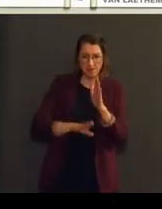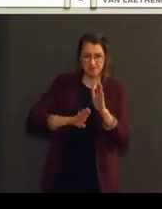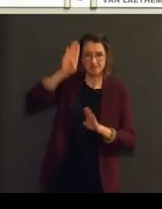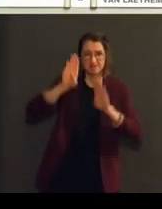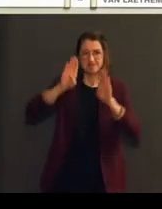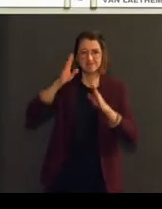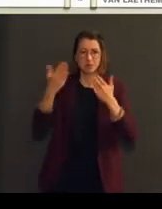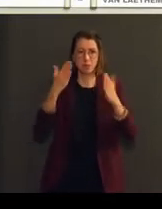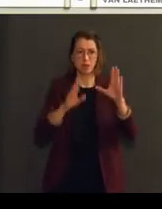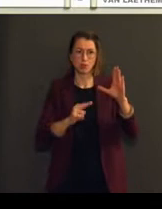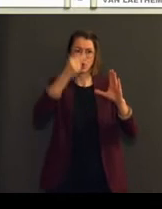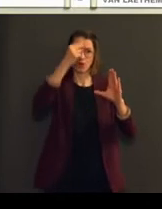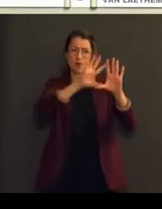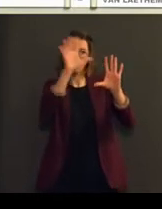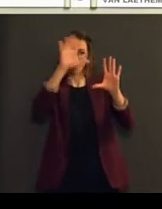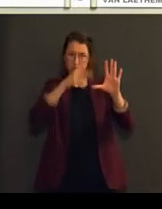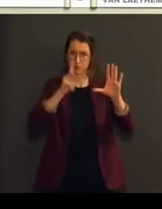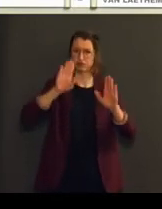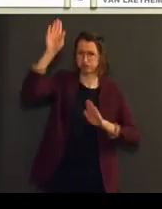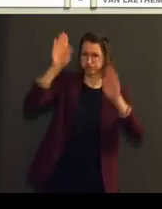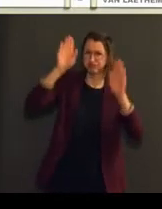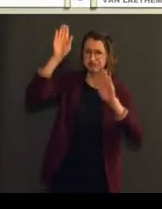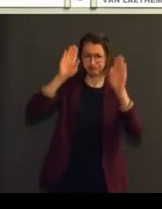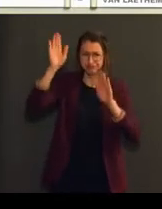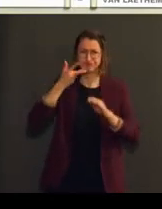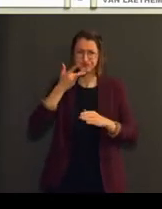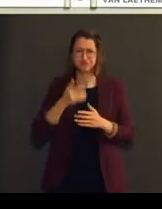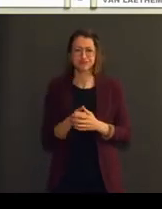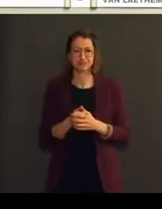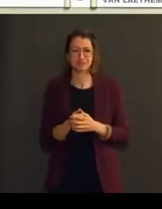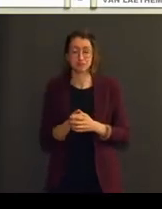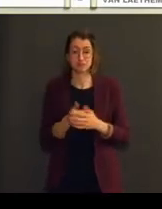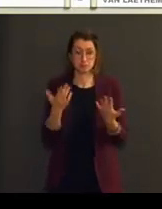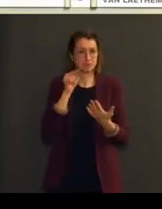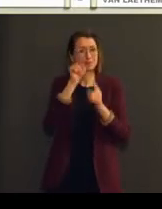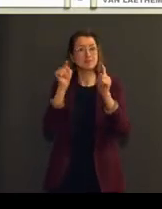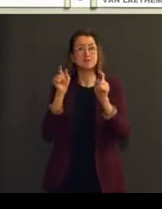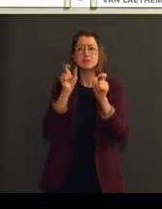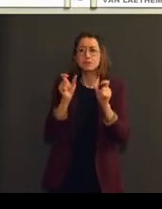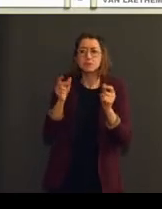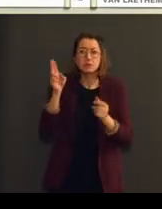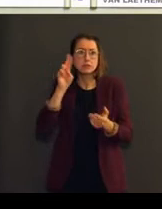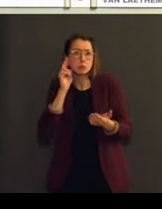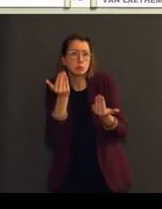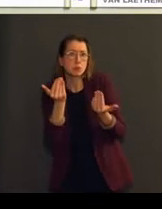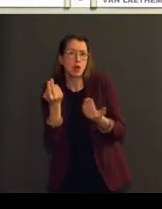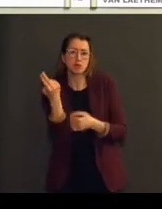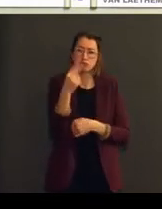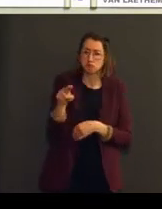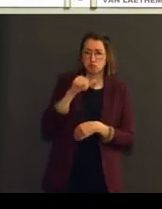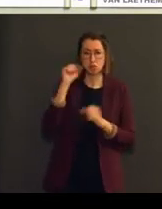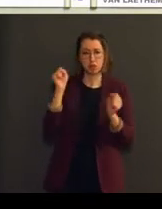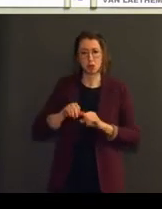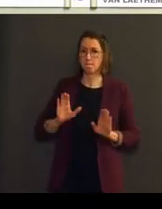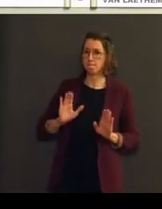personnes refusent cette vaccination, que ce soit d'ailleurs en Flandre, en Wallonie ou à Bruxelles, on se rend compte que dans la grande majorité des cas, il n'y a pas de